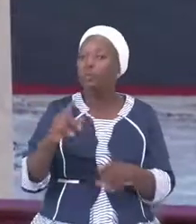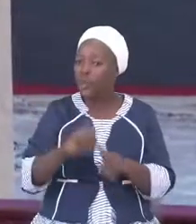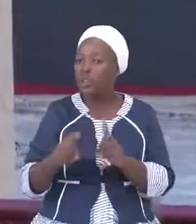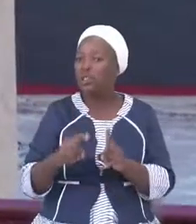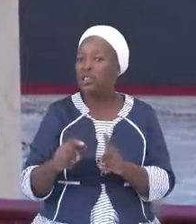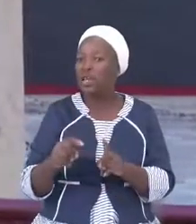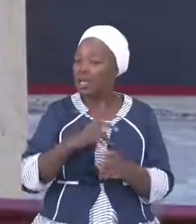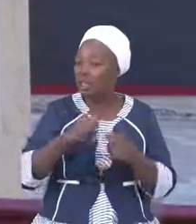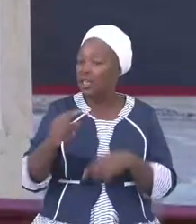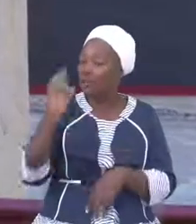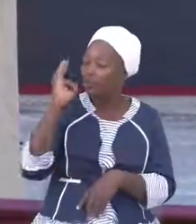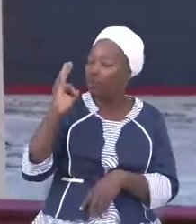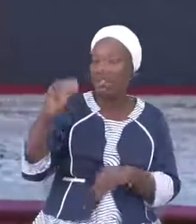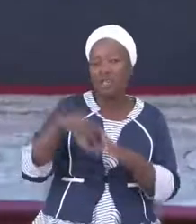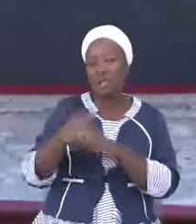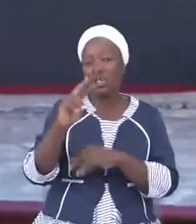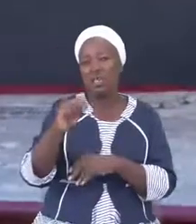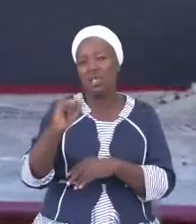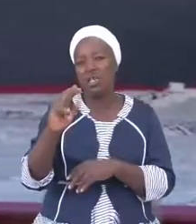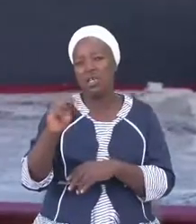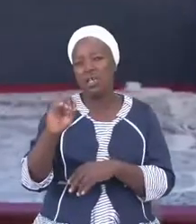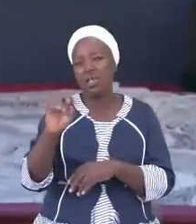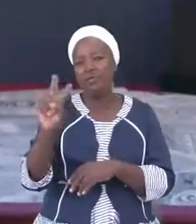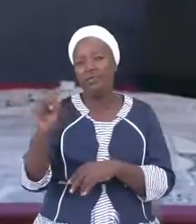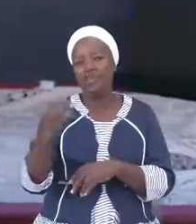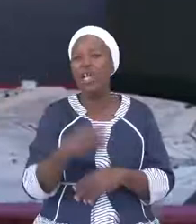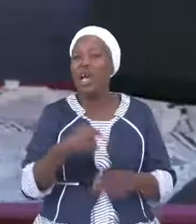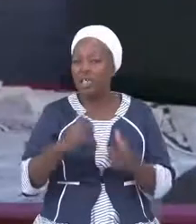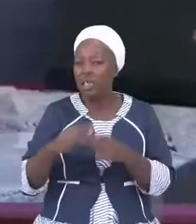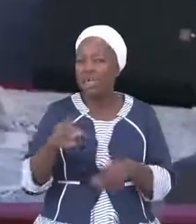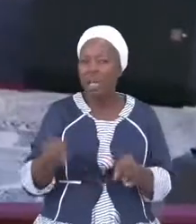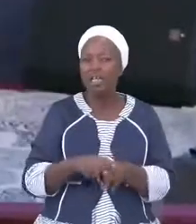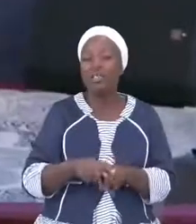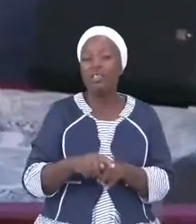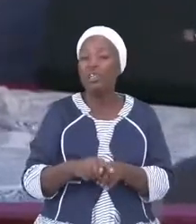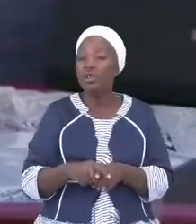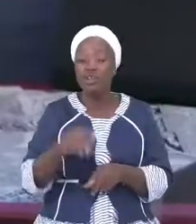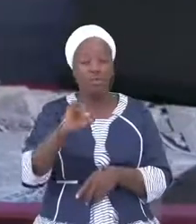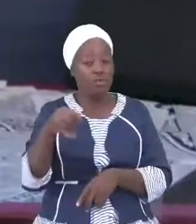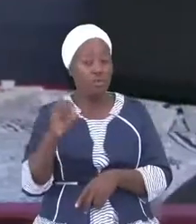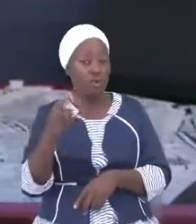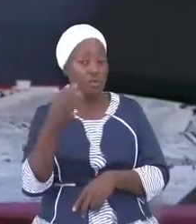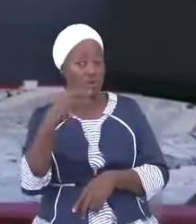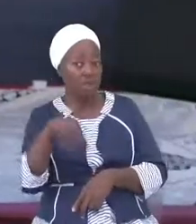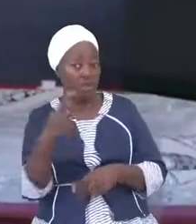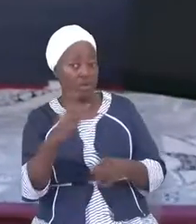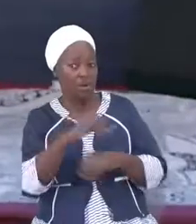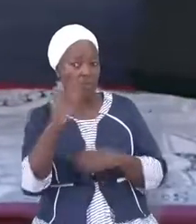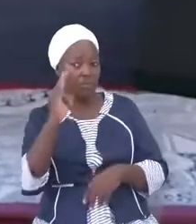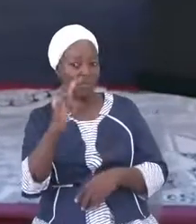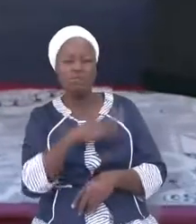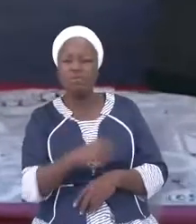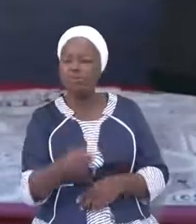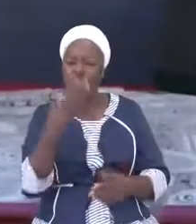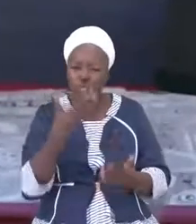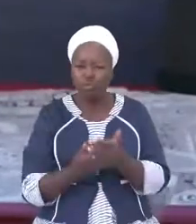ici plus que Jonas. Jésus a dit que Jonas était allé à Ninive. Il a prêché à Ninive. Il était